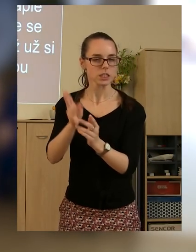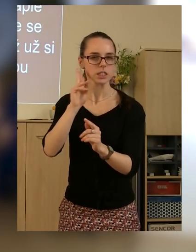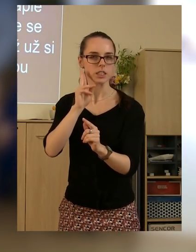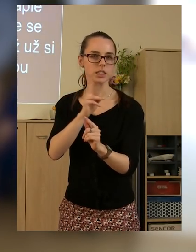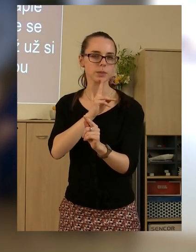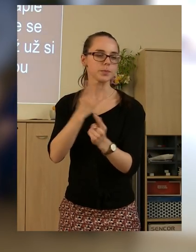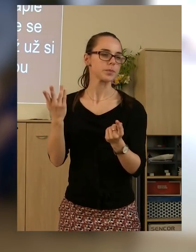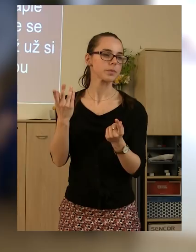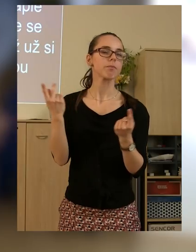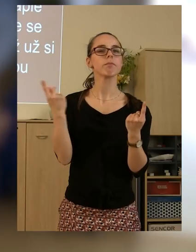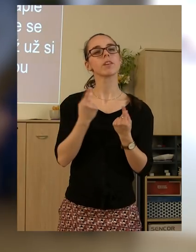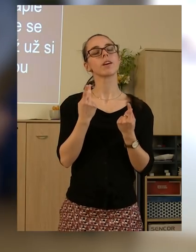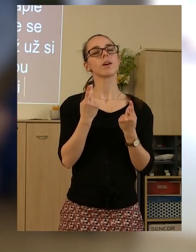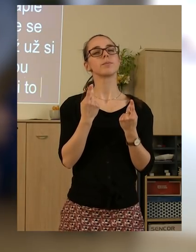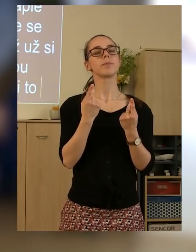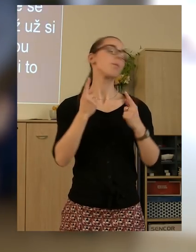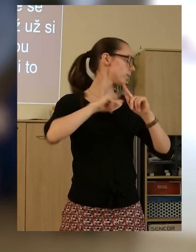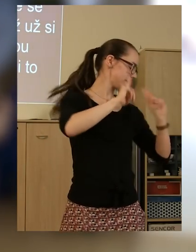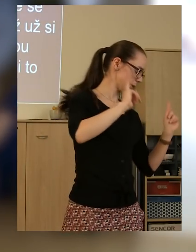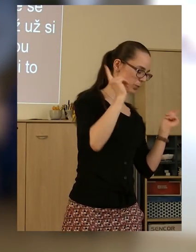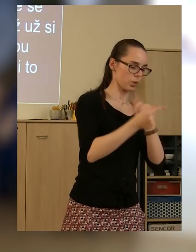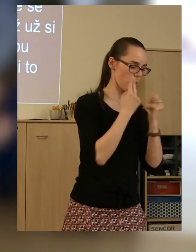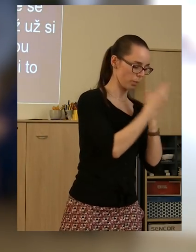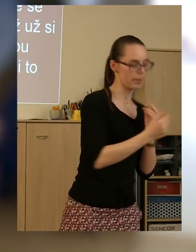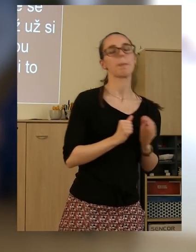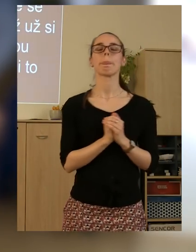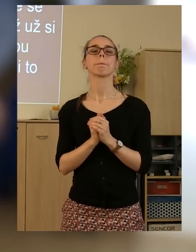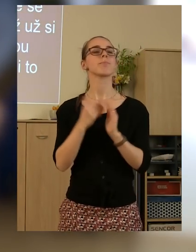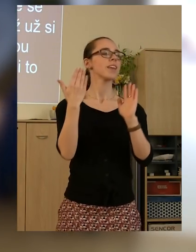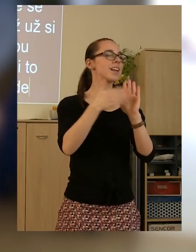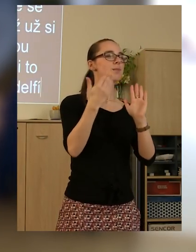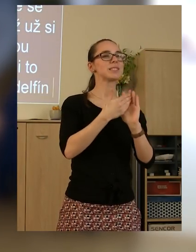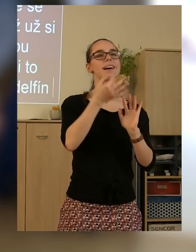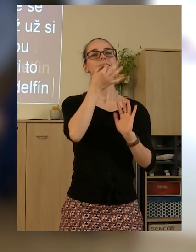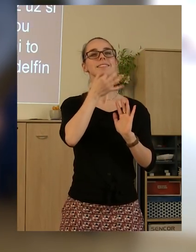podobný, jako kdyby přišel delfín a řekl, já bych chtěl být žralok.